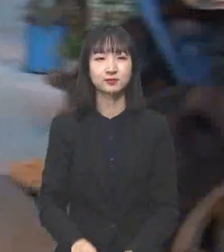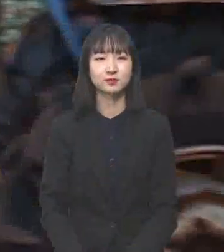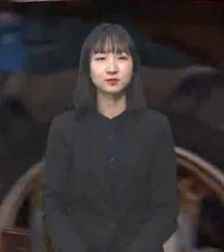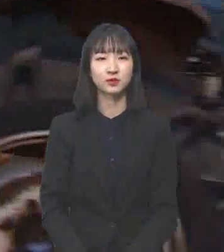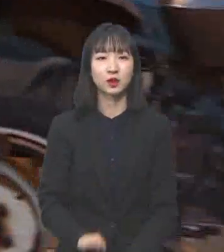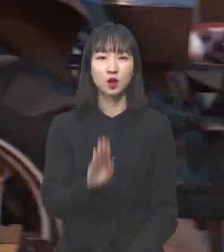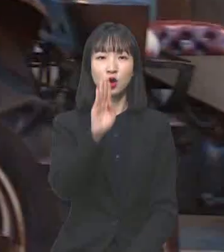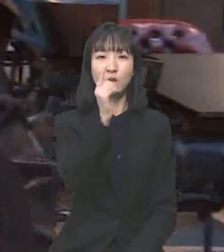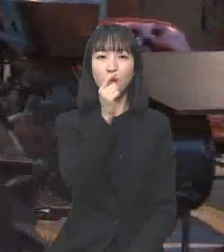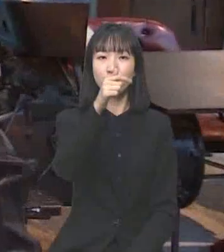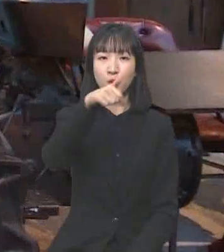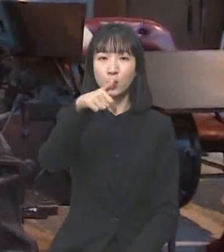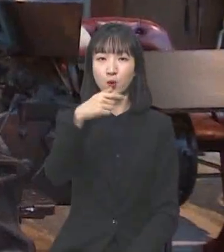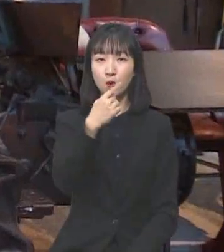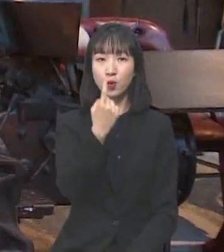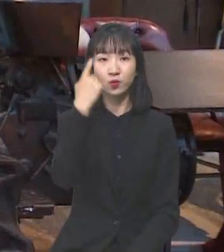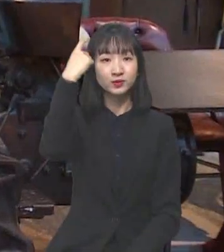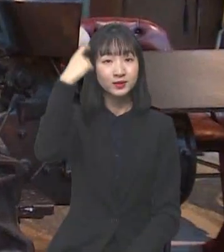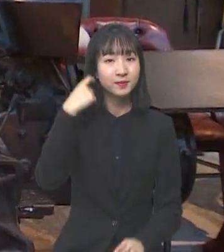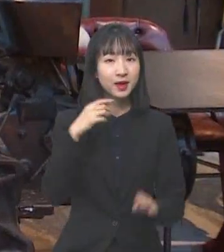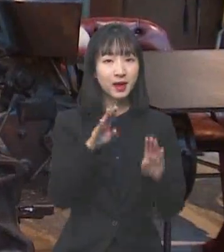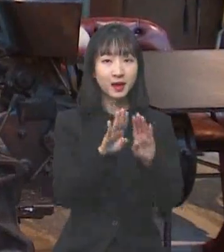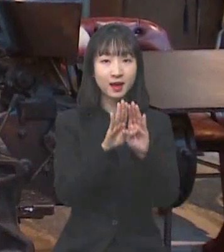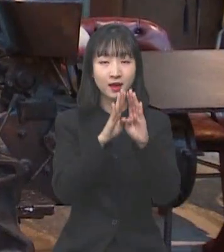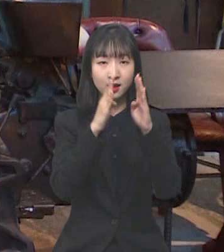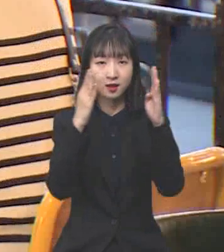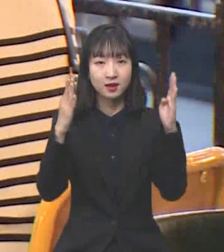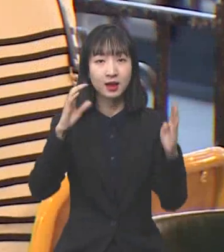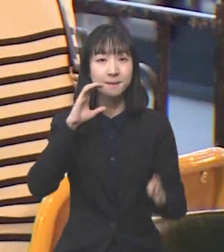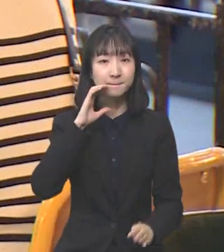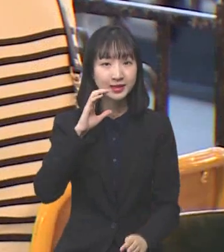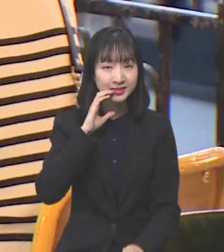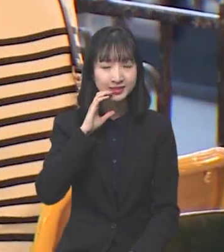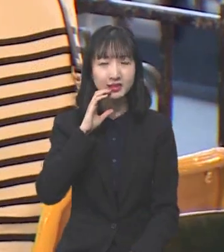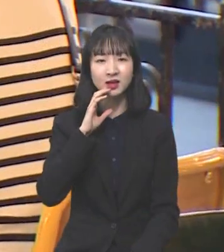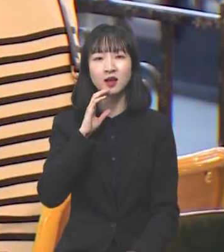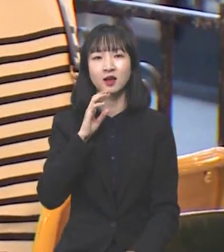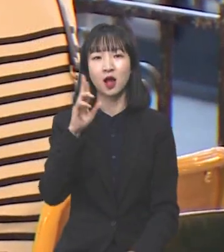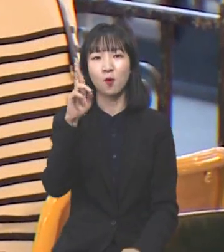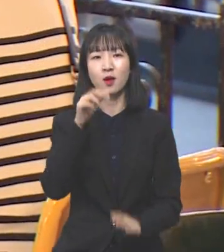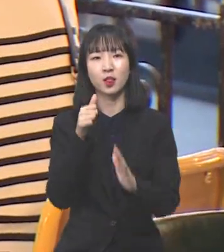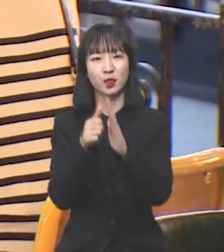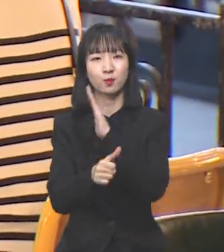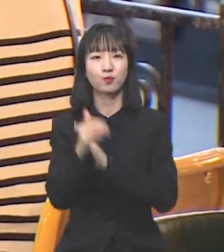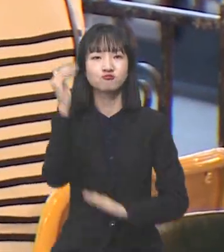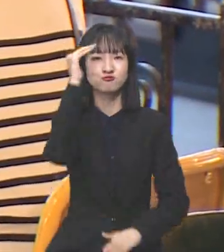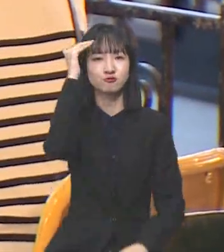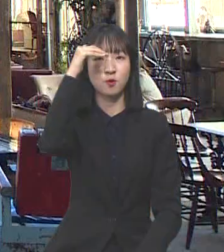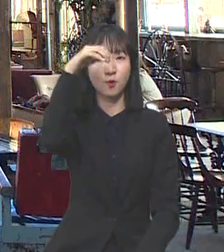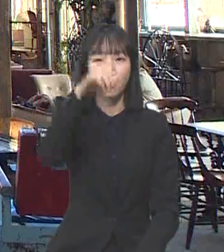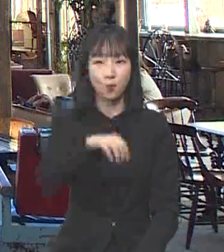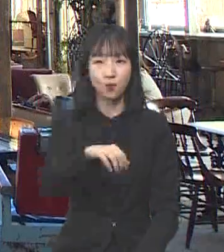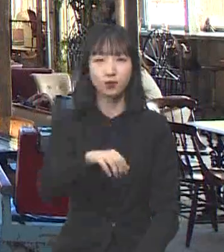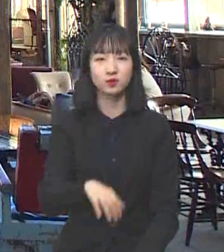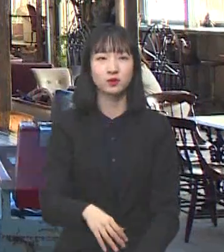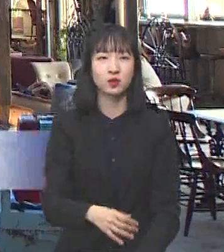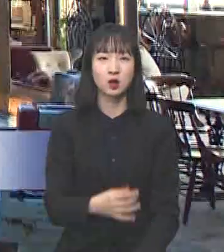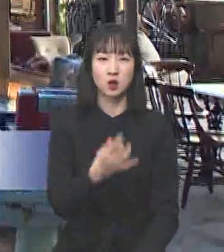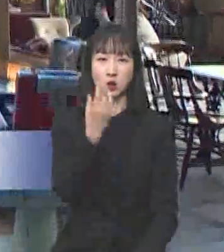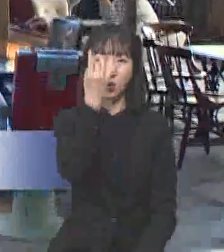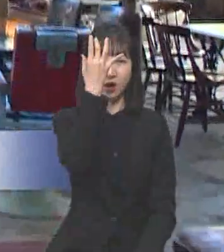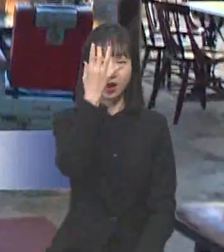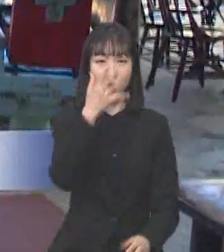감성을 내세운 이 카페는 문을 연 지 1년여만에 강화 분 의 대표 관광지로 떠올랐습니다 기존 건물